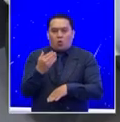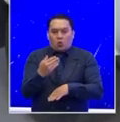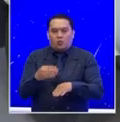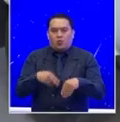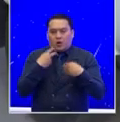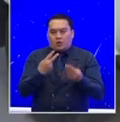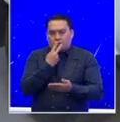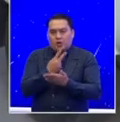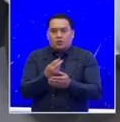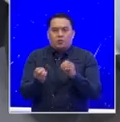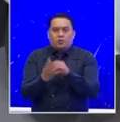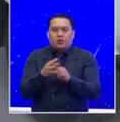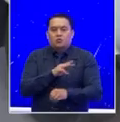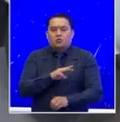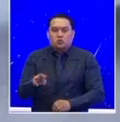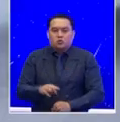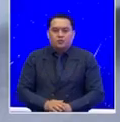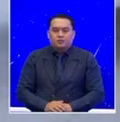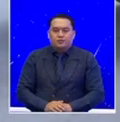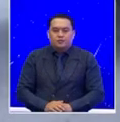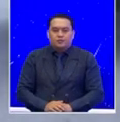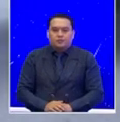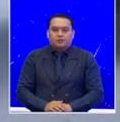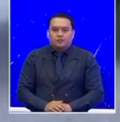органов занимает максимум 15 минут.